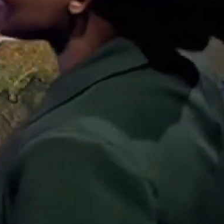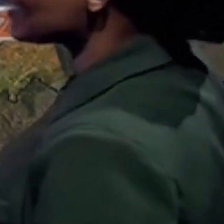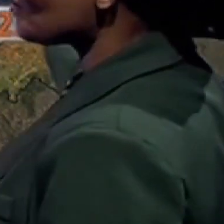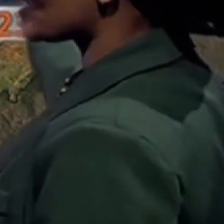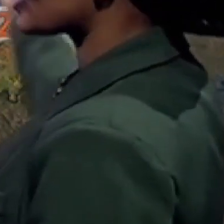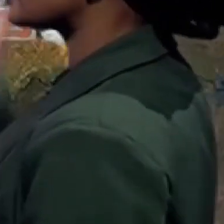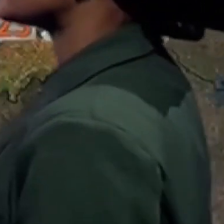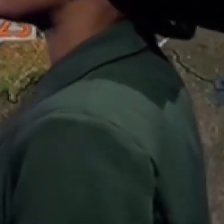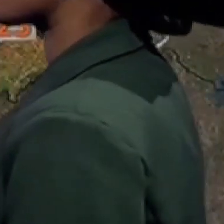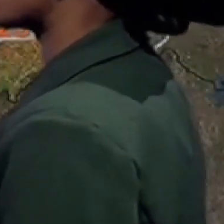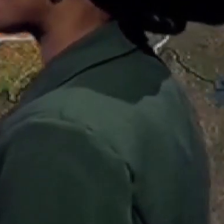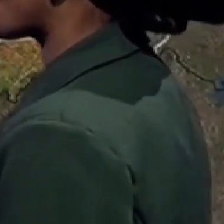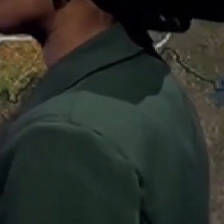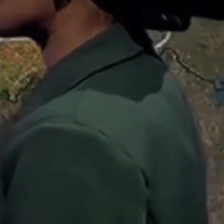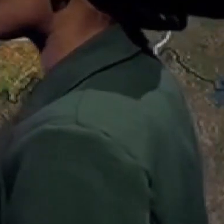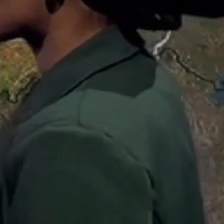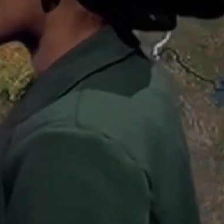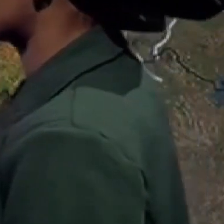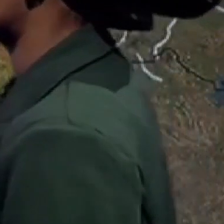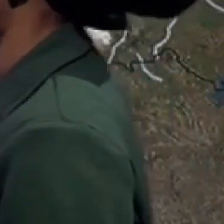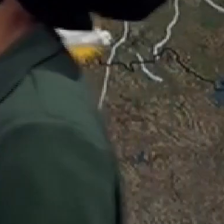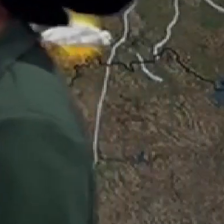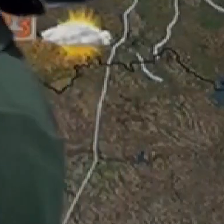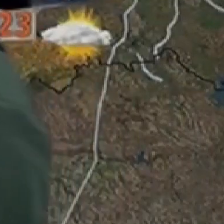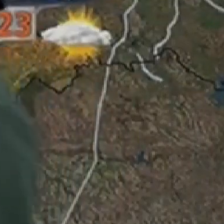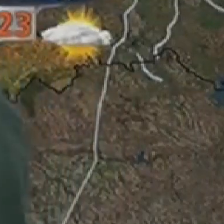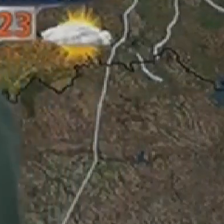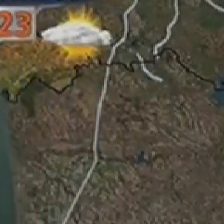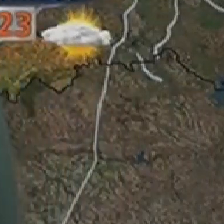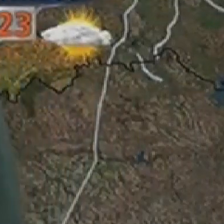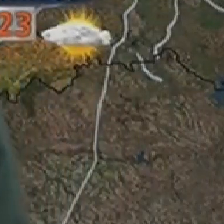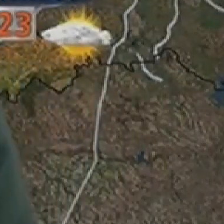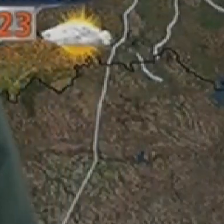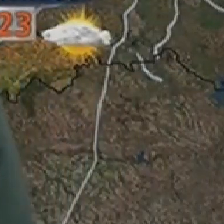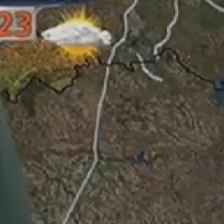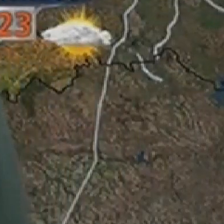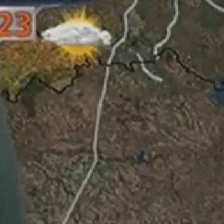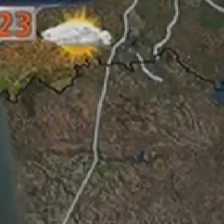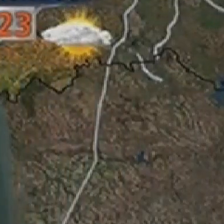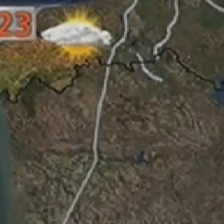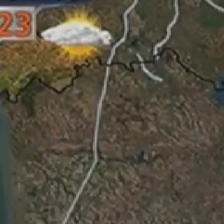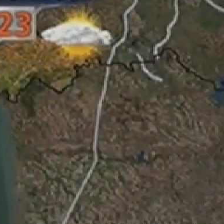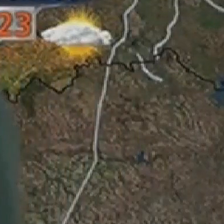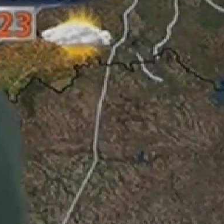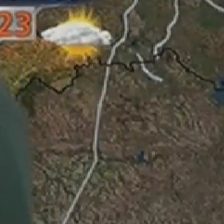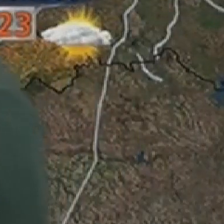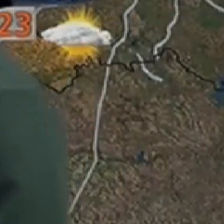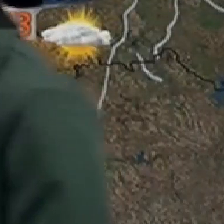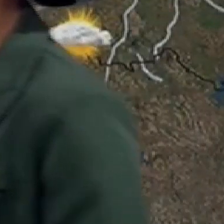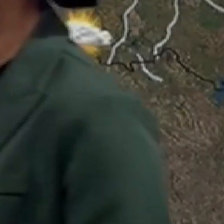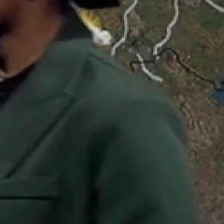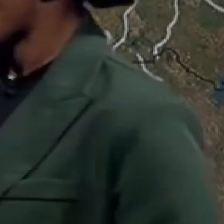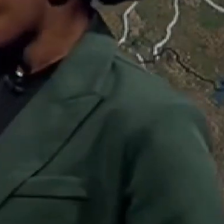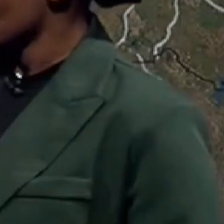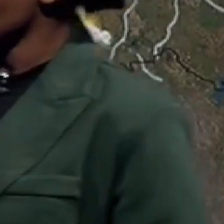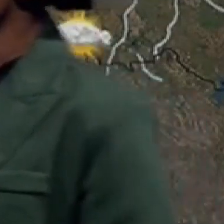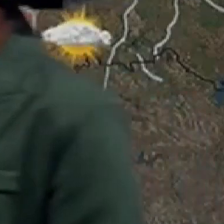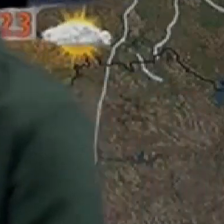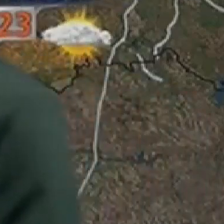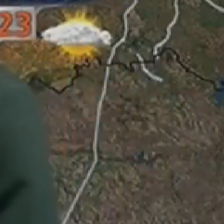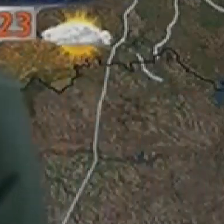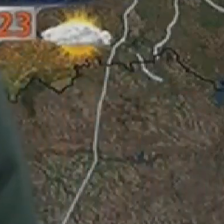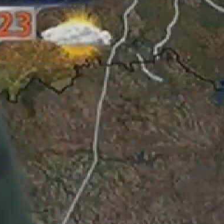letsatsi Rustenburg ka digata di le 9 go a go di le 23 Vryburg ka digata di le 5 go a go di le 25 mo Thapameng re